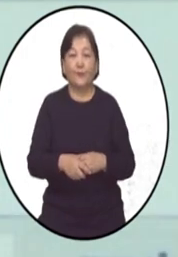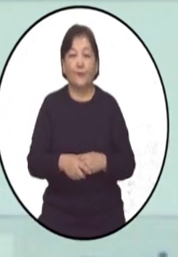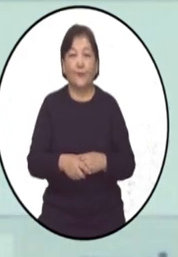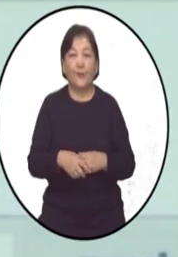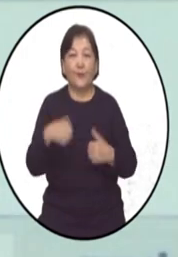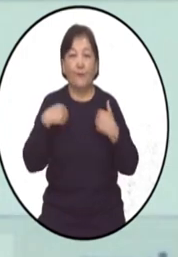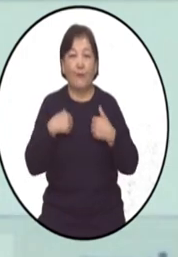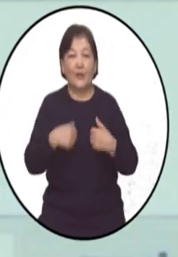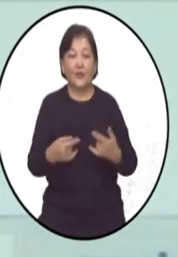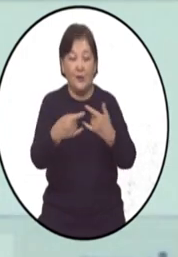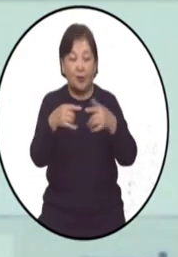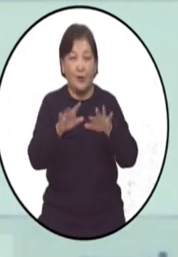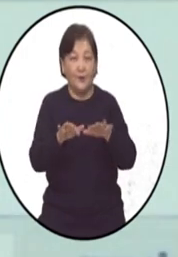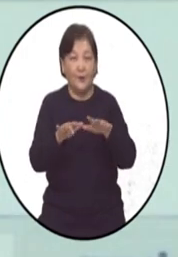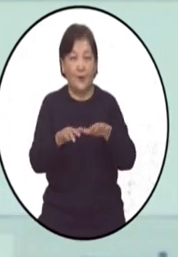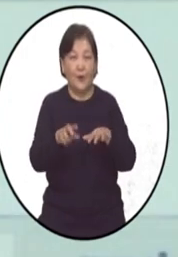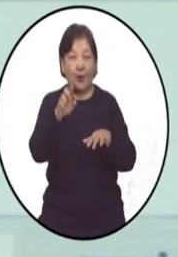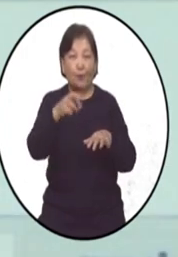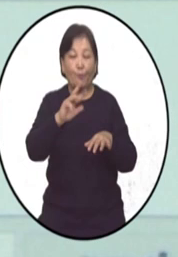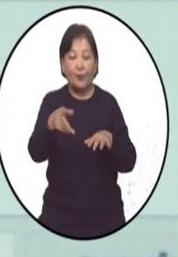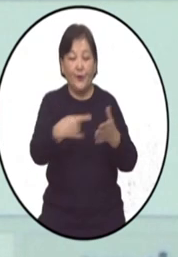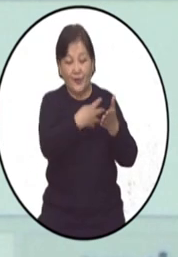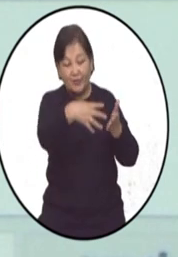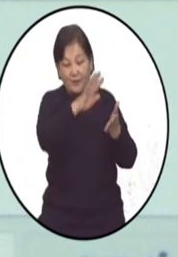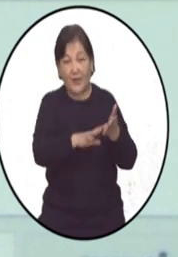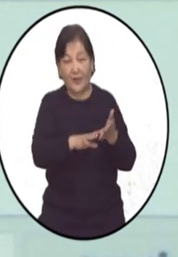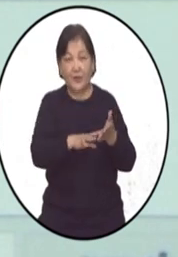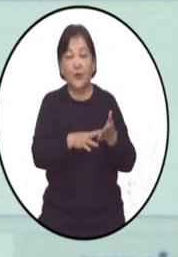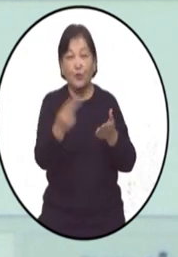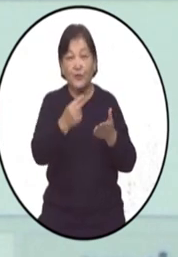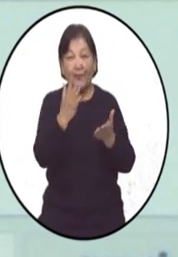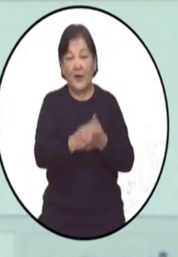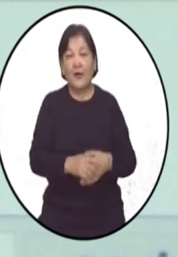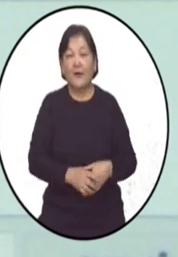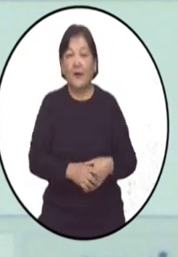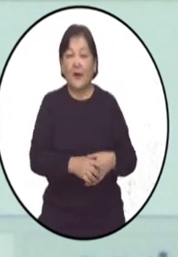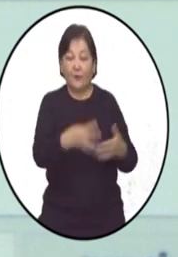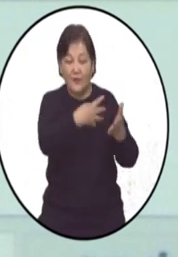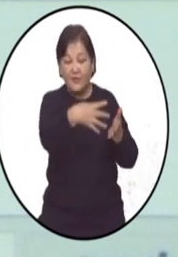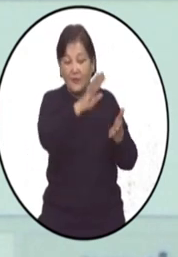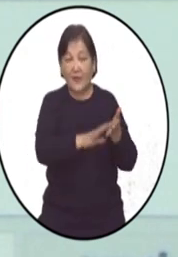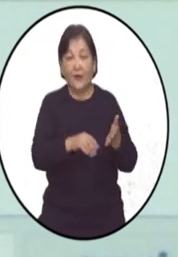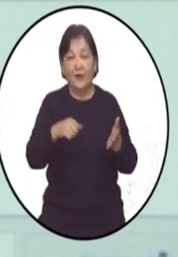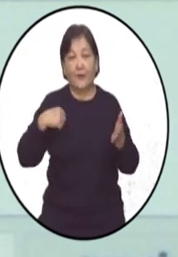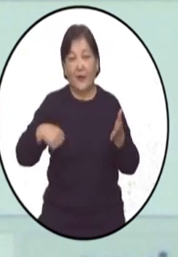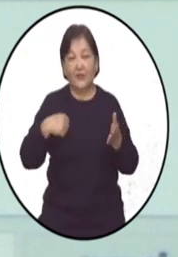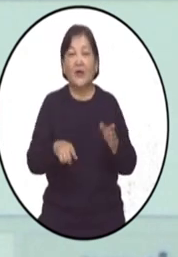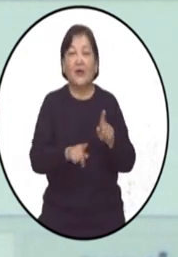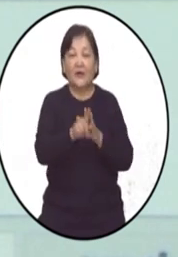багш нь follow algorithm дээр блок схемийг зурцсан байна. За энэ зурсан хэсгийг эхлээд тайлбарлачи.